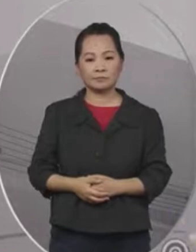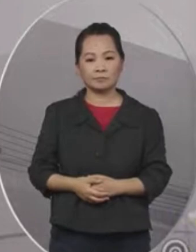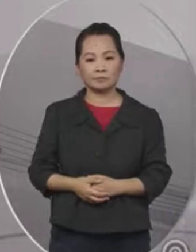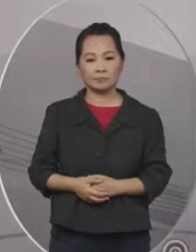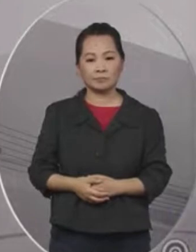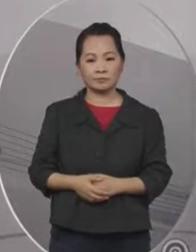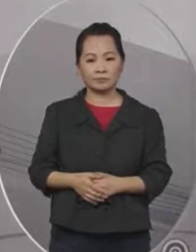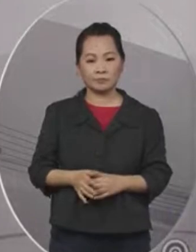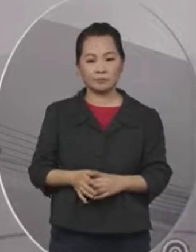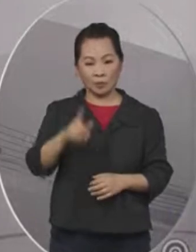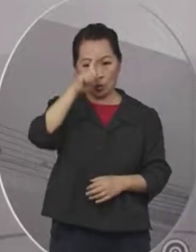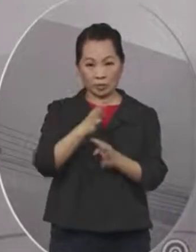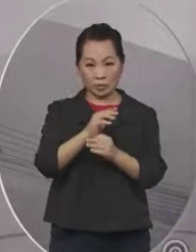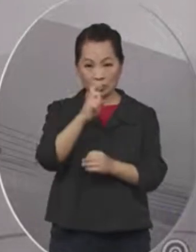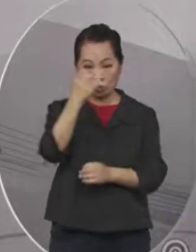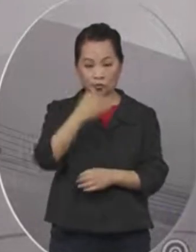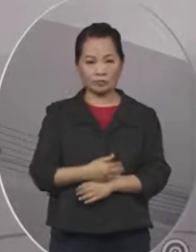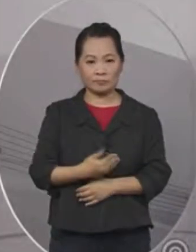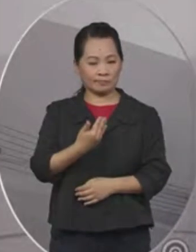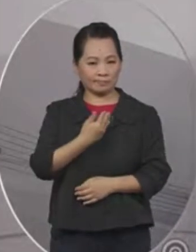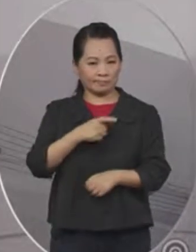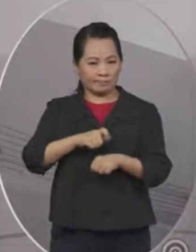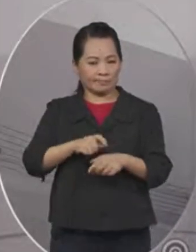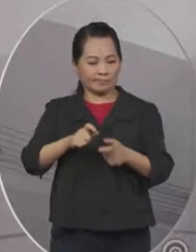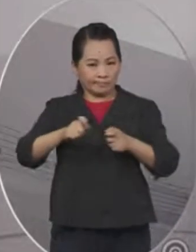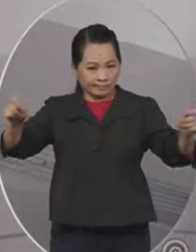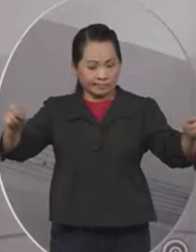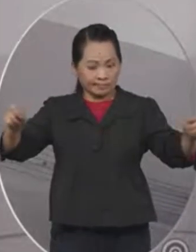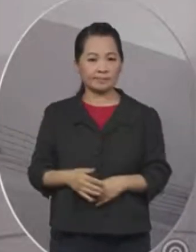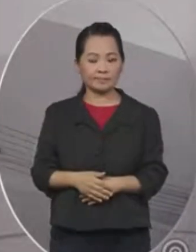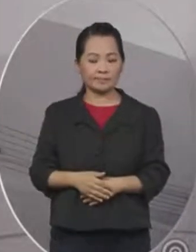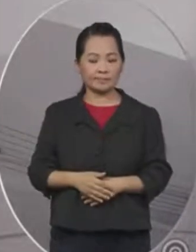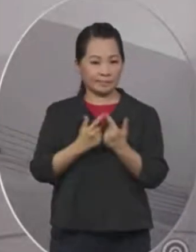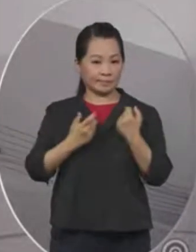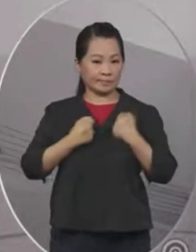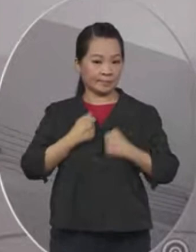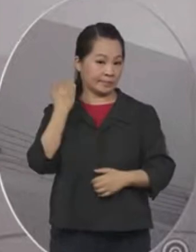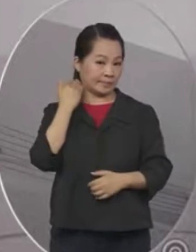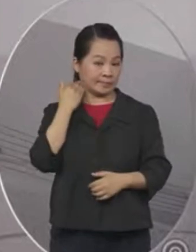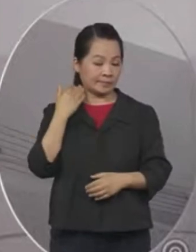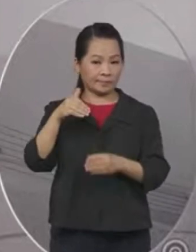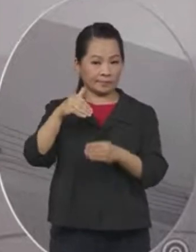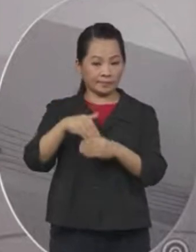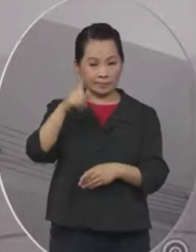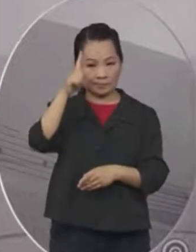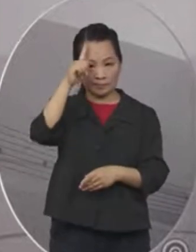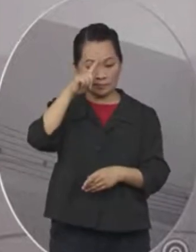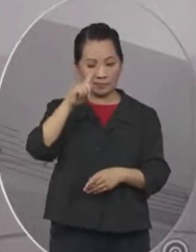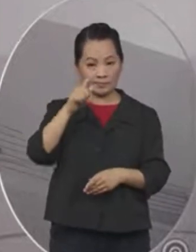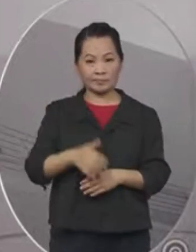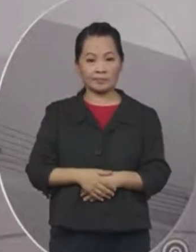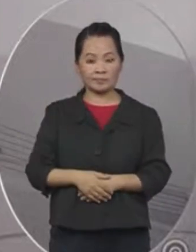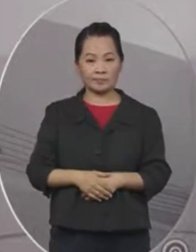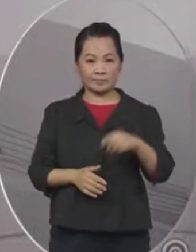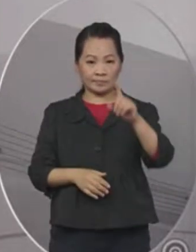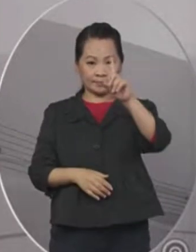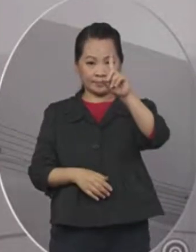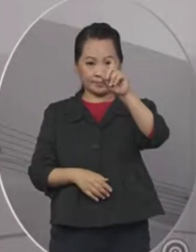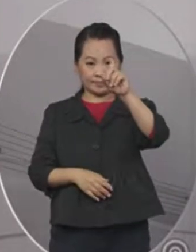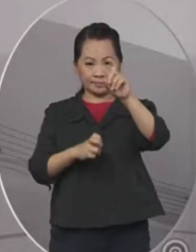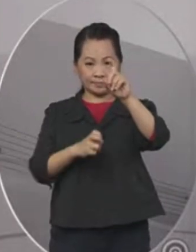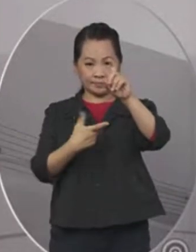光头十九、赖超十九、属林半岛、刀和耕桃。